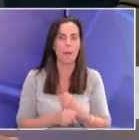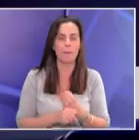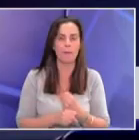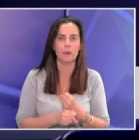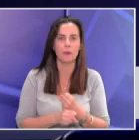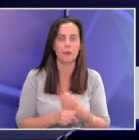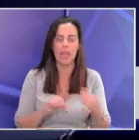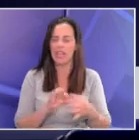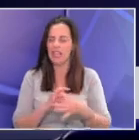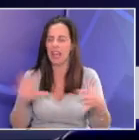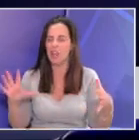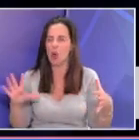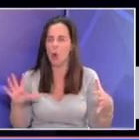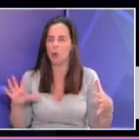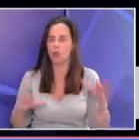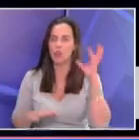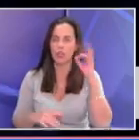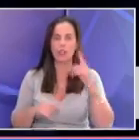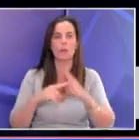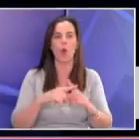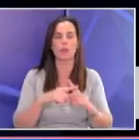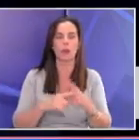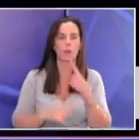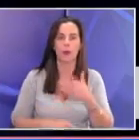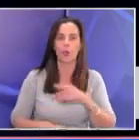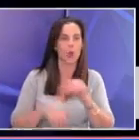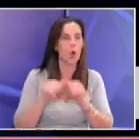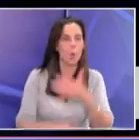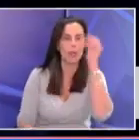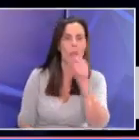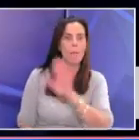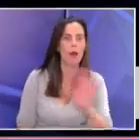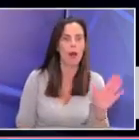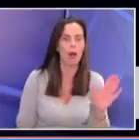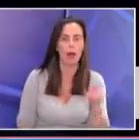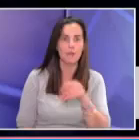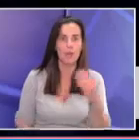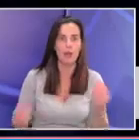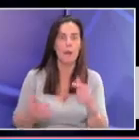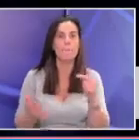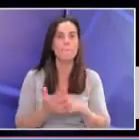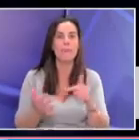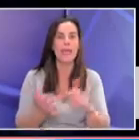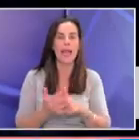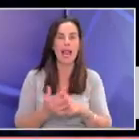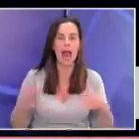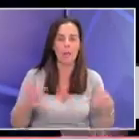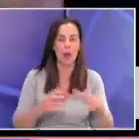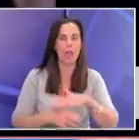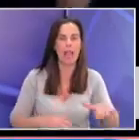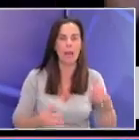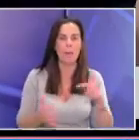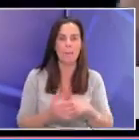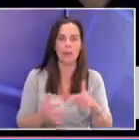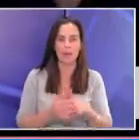לאיזושהי התנתקות הציבור הזה של נשים נוצריות, אמרו, אנחנו לא תומכות בטראמפ יותר. וזה דבר שגרם בגלל המחנות ילדים